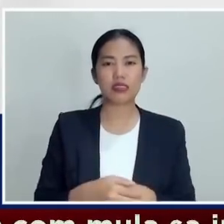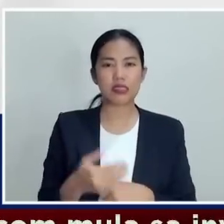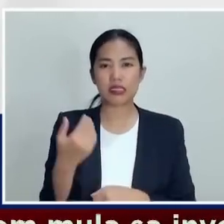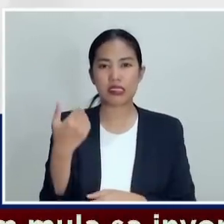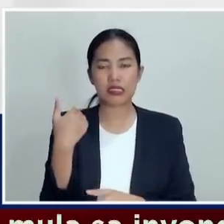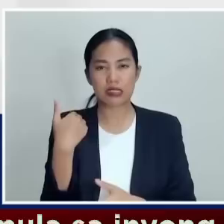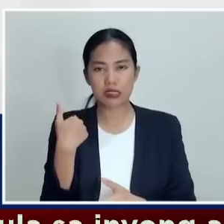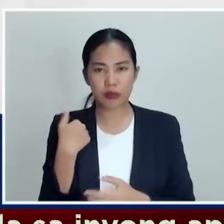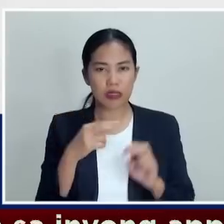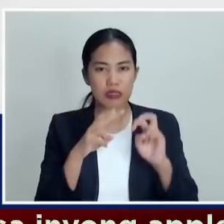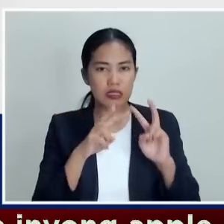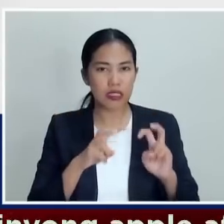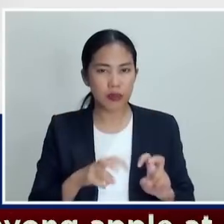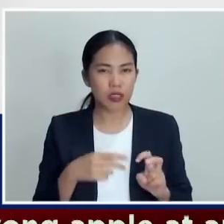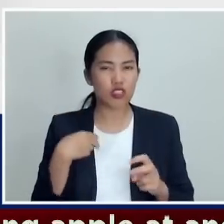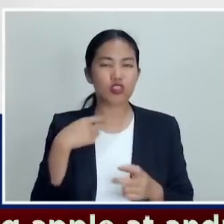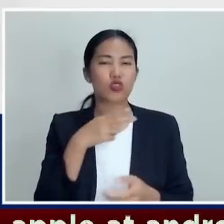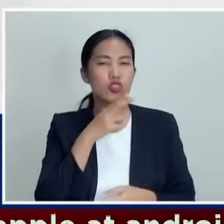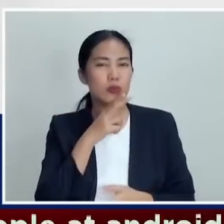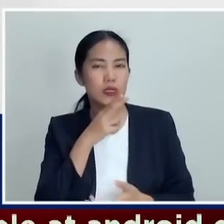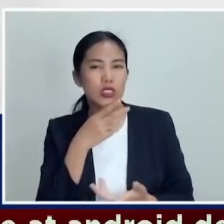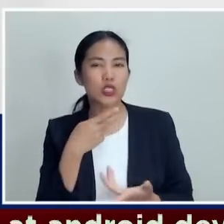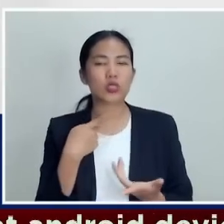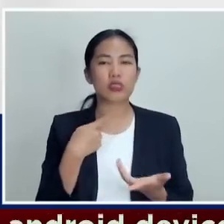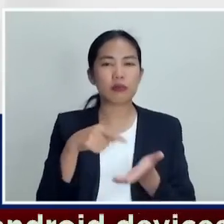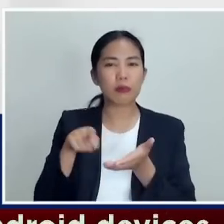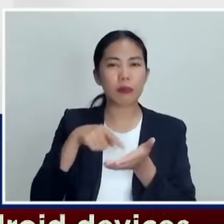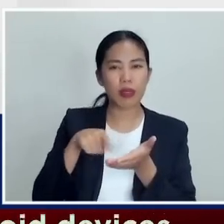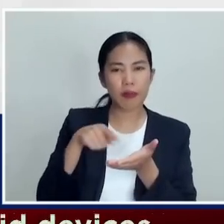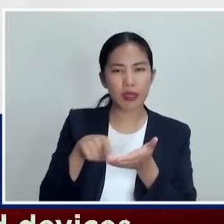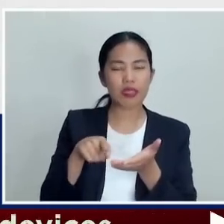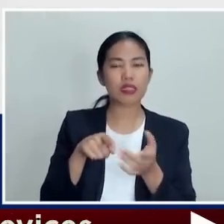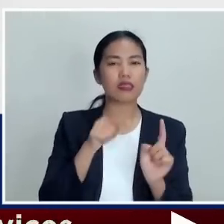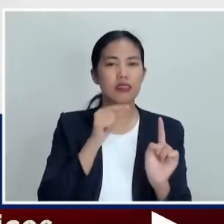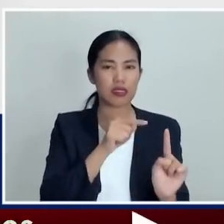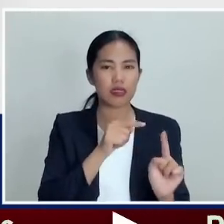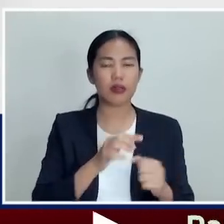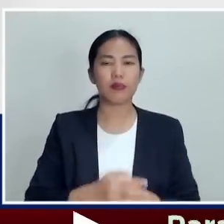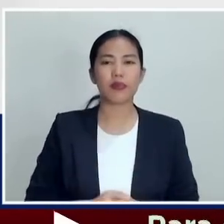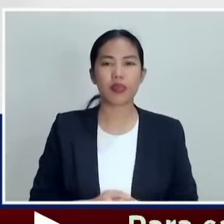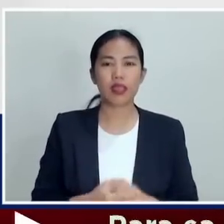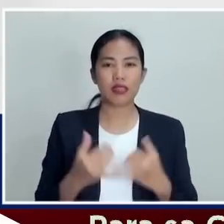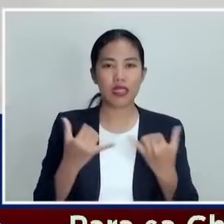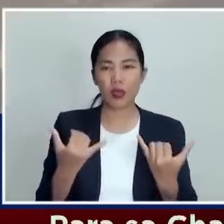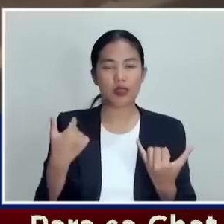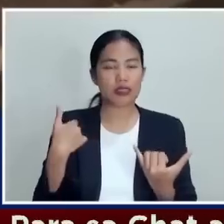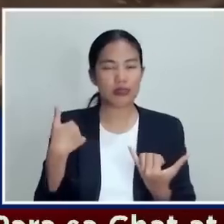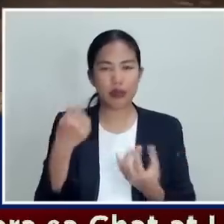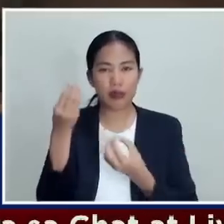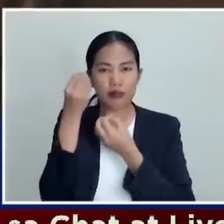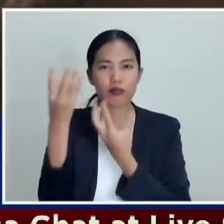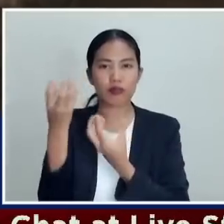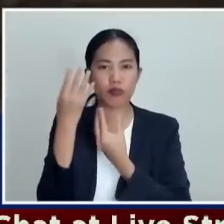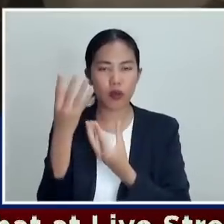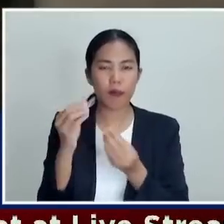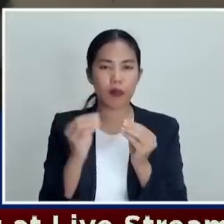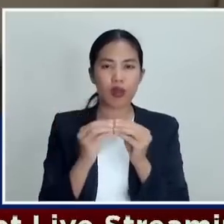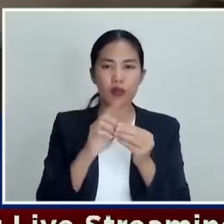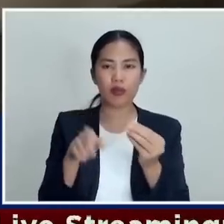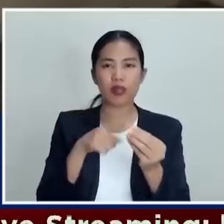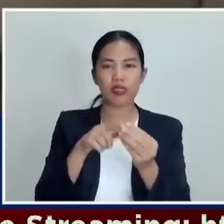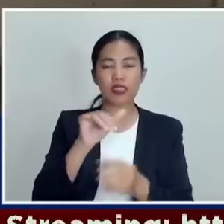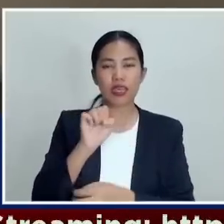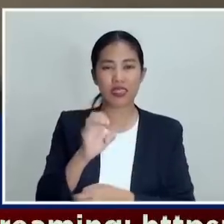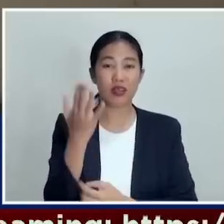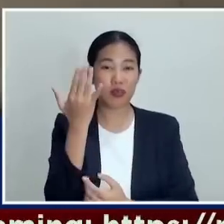suspect. Wala silang maibibigay na iba pang impormasyon tungkol sa kaso habang patuloy ang investigasyon. Kulong ang dalawa sa kasong